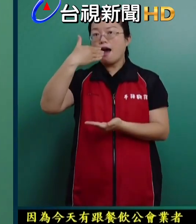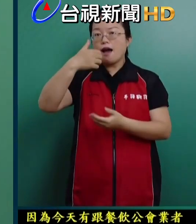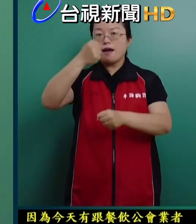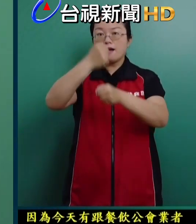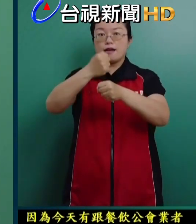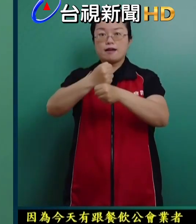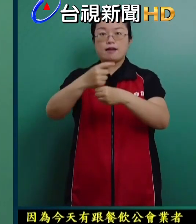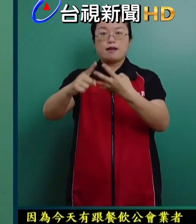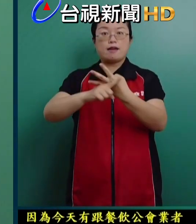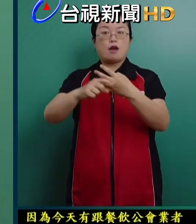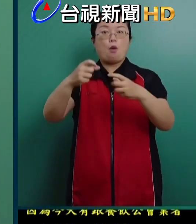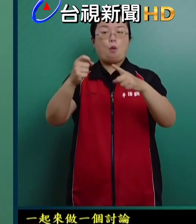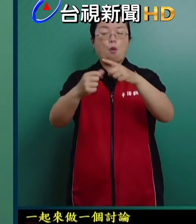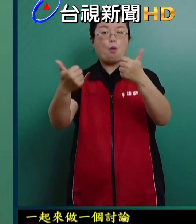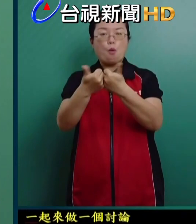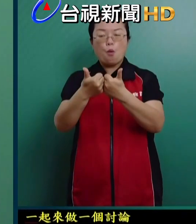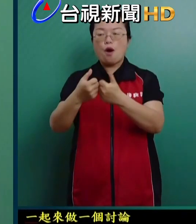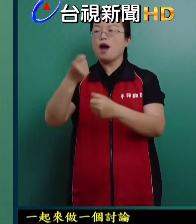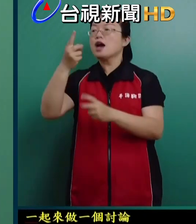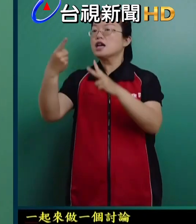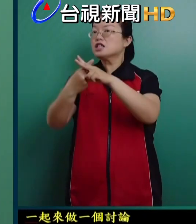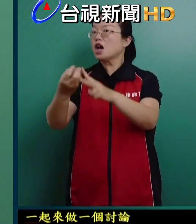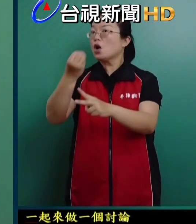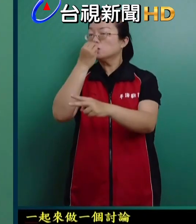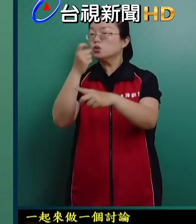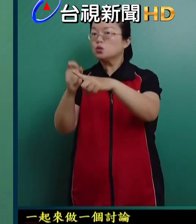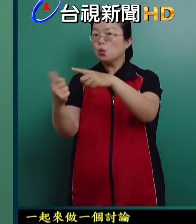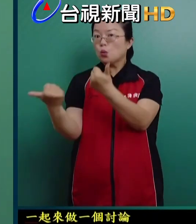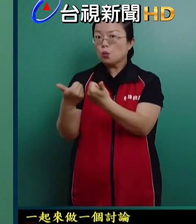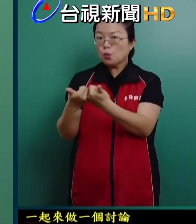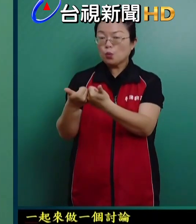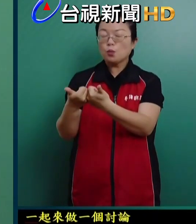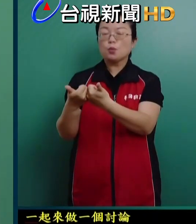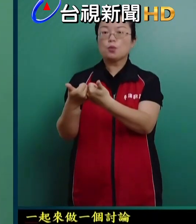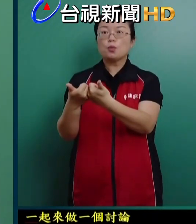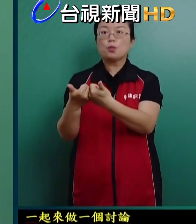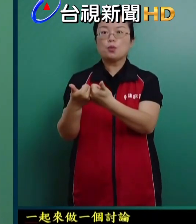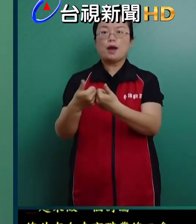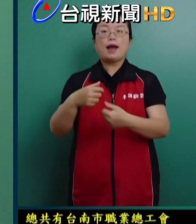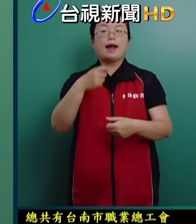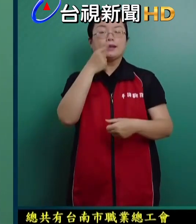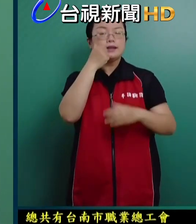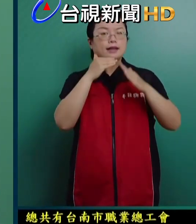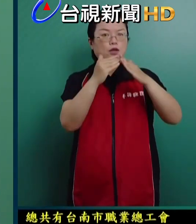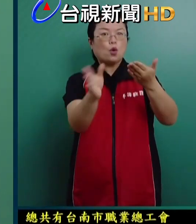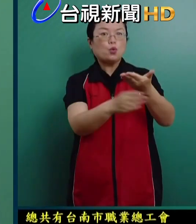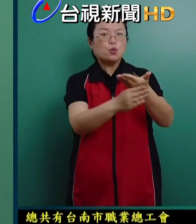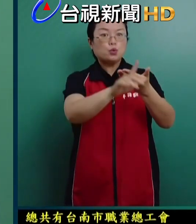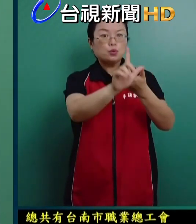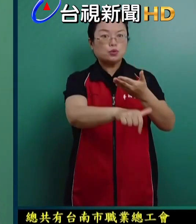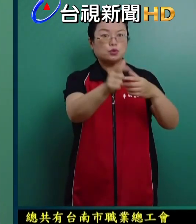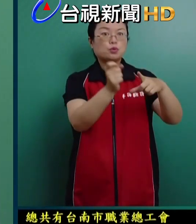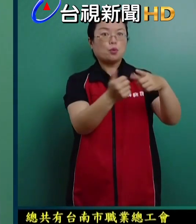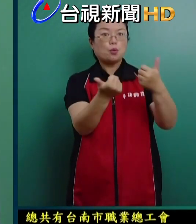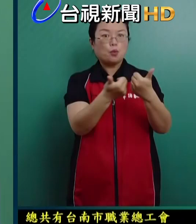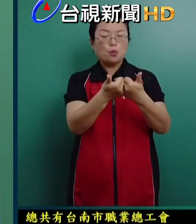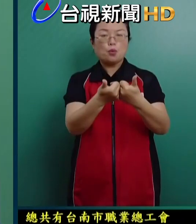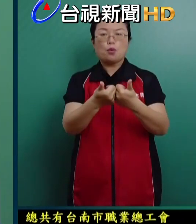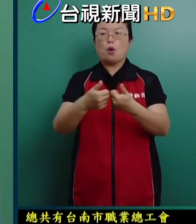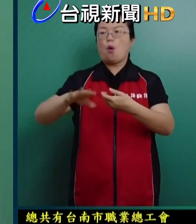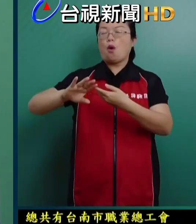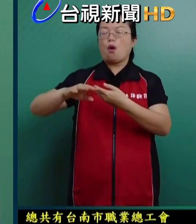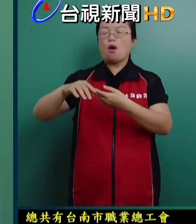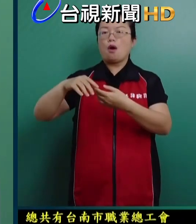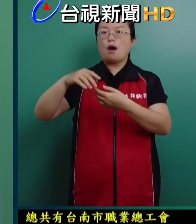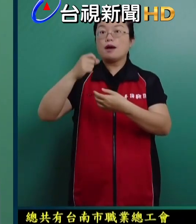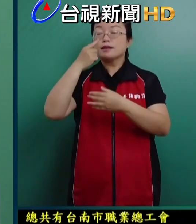还有台南市小吃业职业工会，还有台南市厨师职业工会，还有台南市外汇服务工作